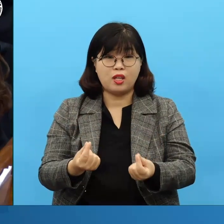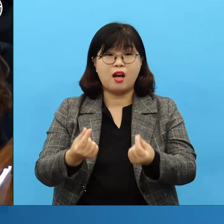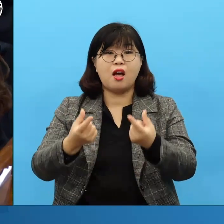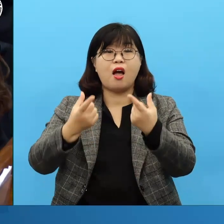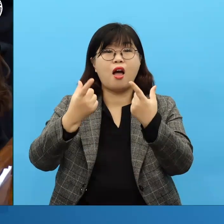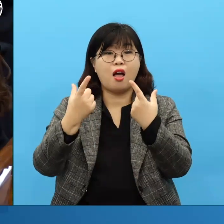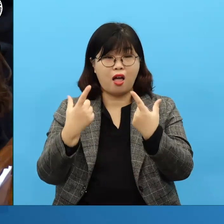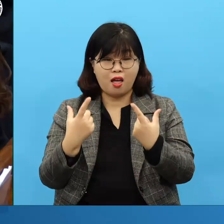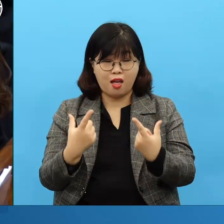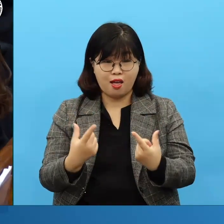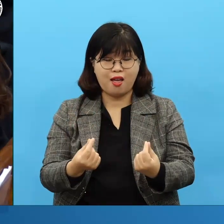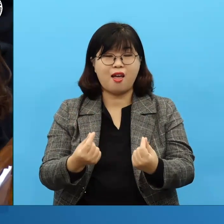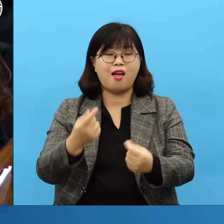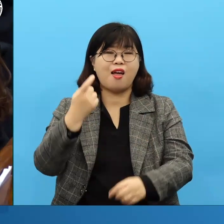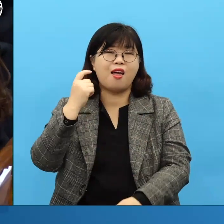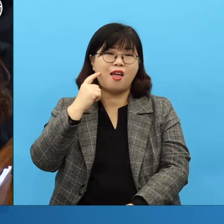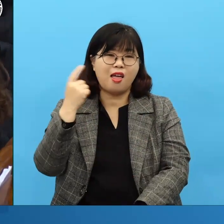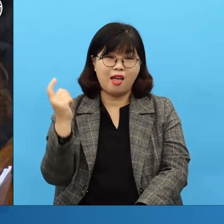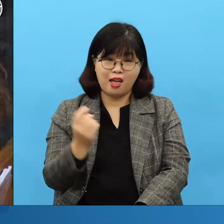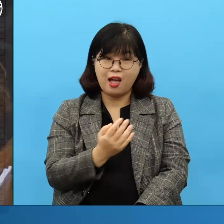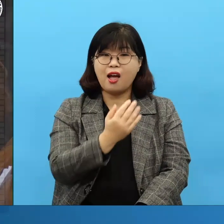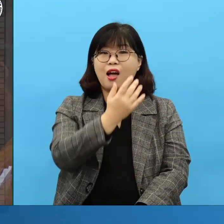생명샘이로다.